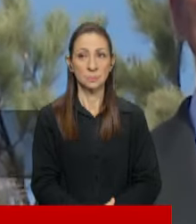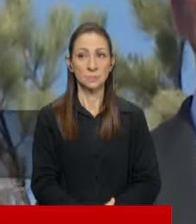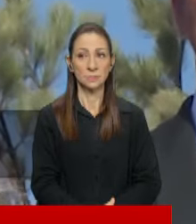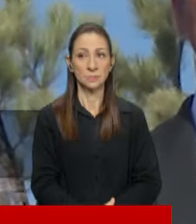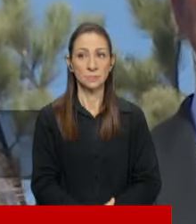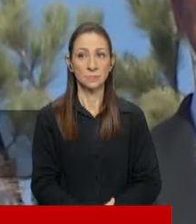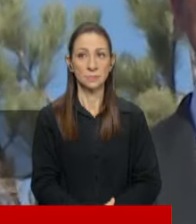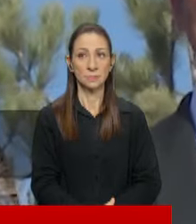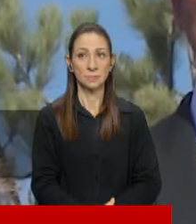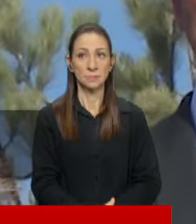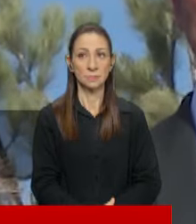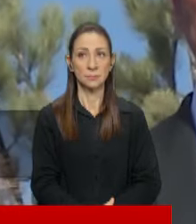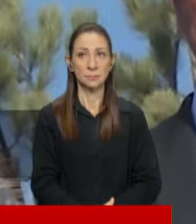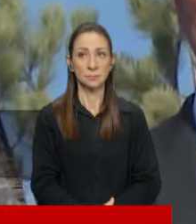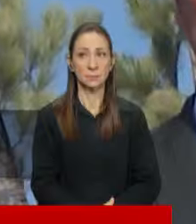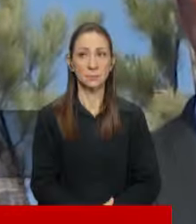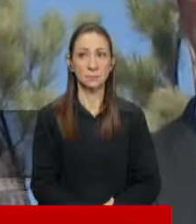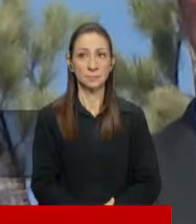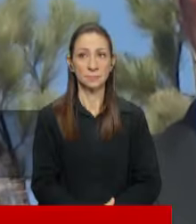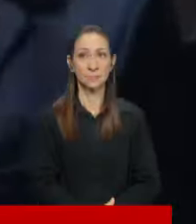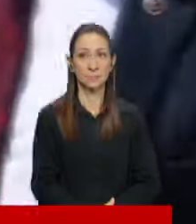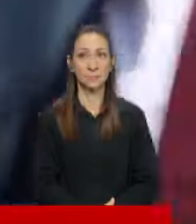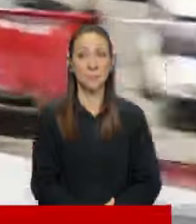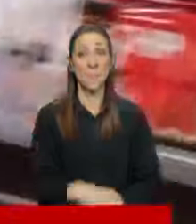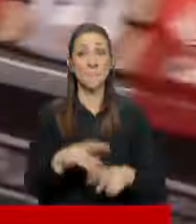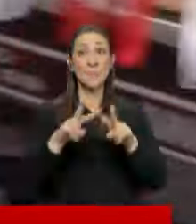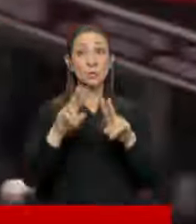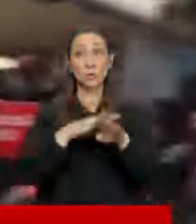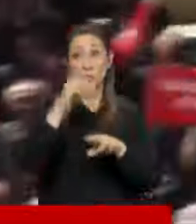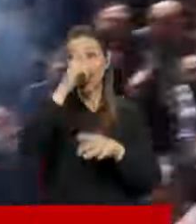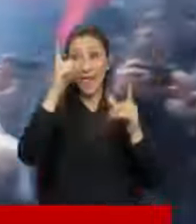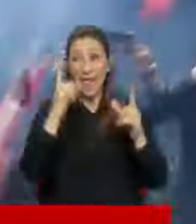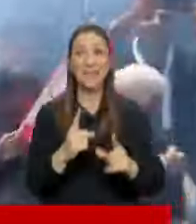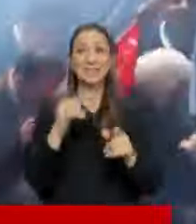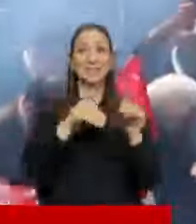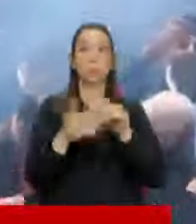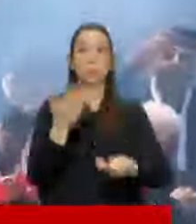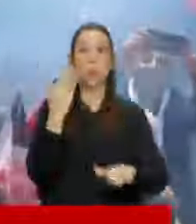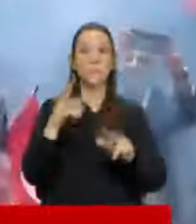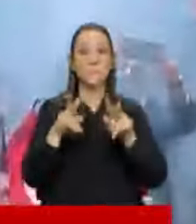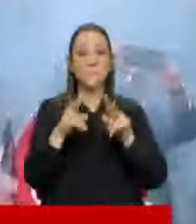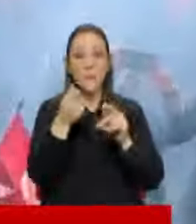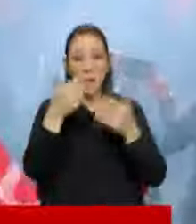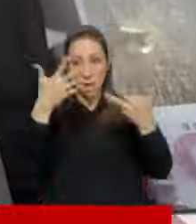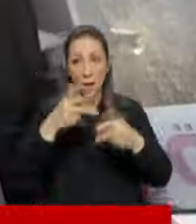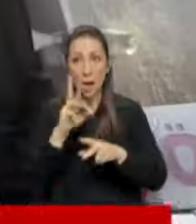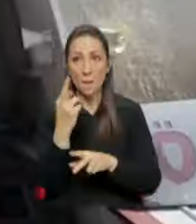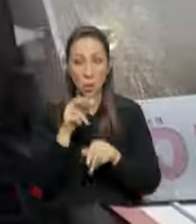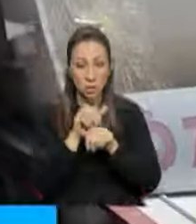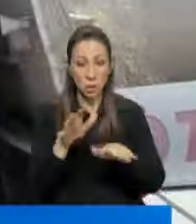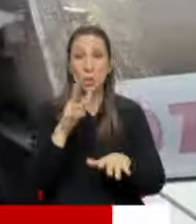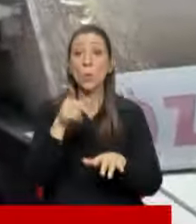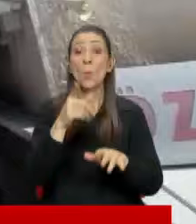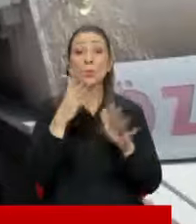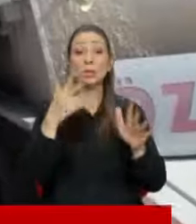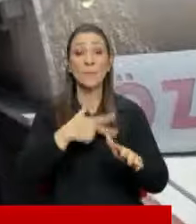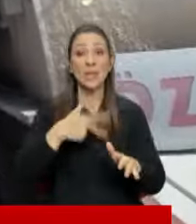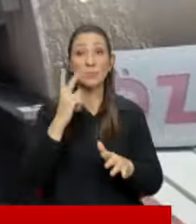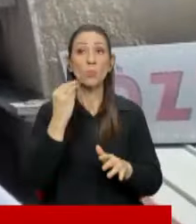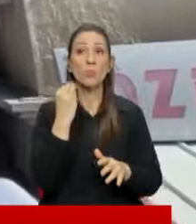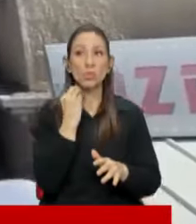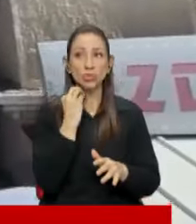Yeter ki o yavrular mahzun kalmasın. Mansur Yavaş Türkiye'de ilk kez seçim öncesi mali durum raporu yayınladı. Rapora göre Büyükşehir